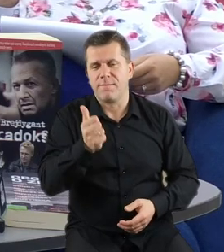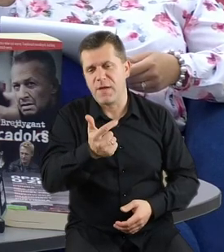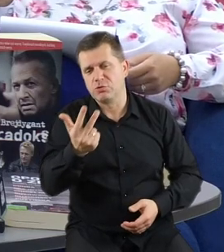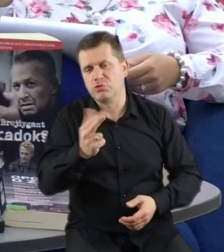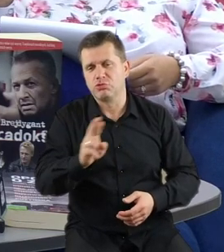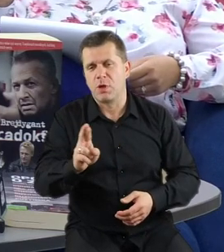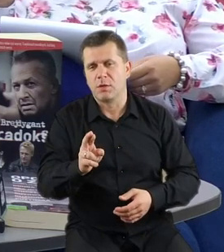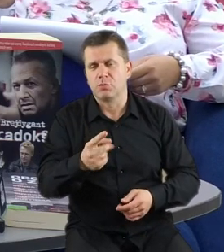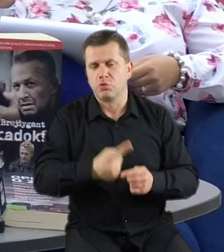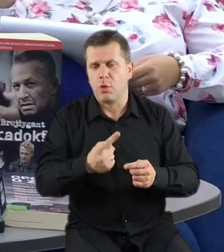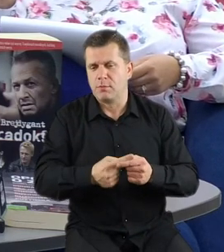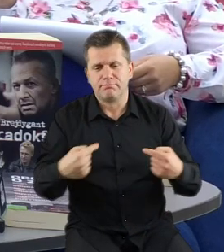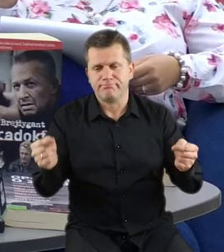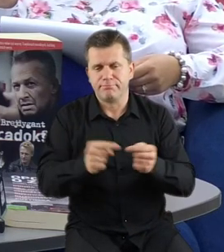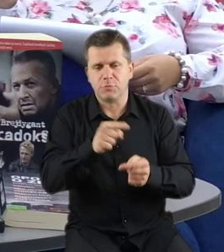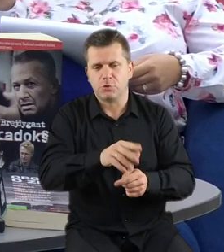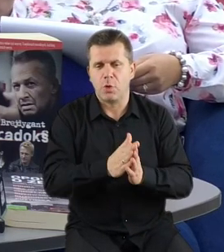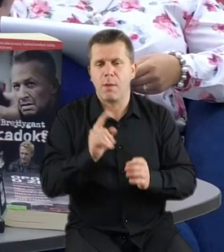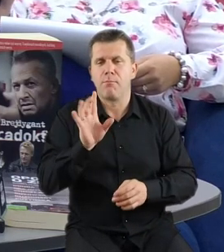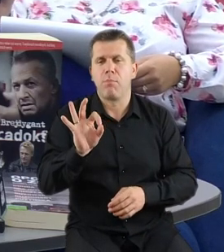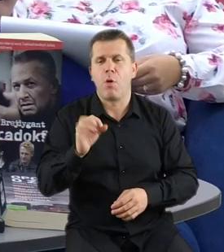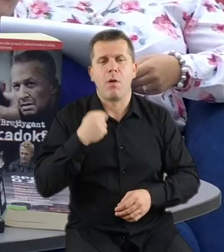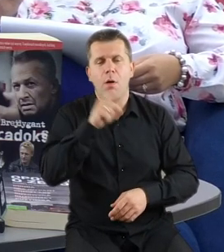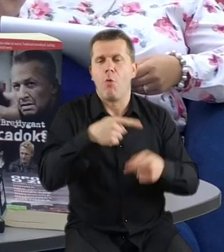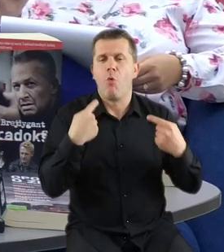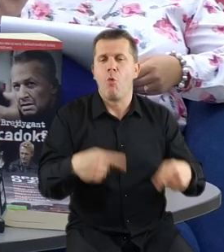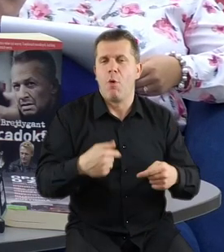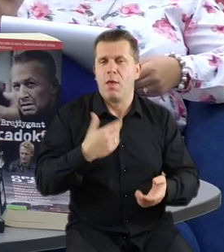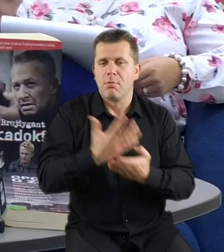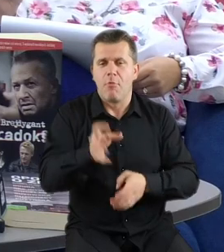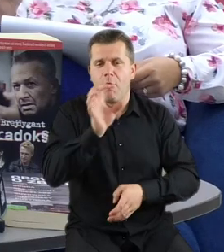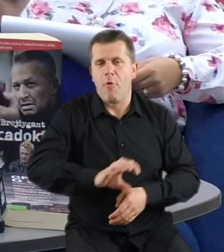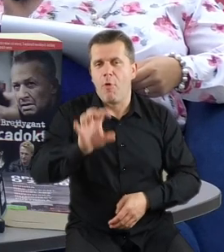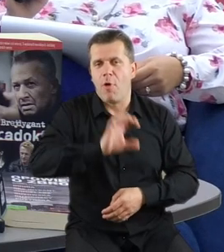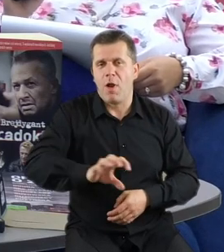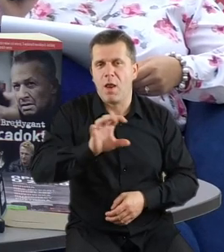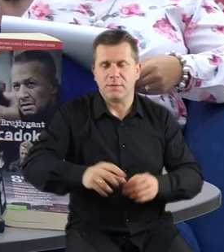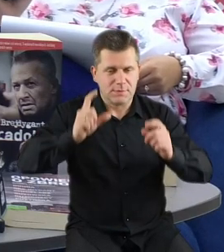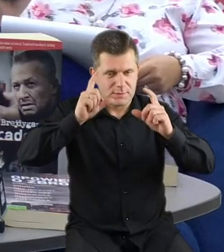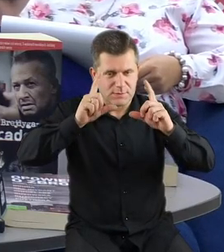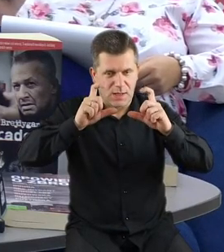o dwie, trzy rzeczy, które mi się nie spięły w książce. No bo ja nie byłem, tam nie byłem. Oglądałem